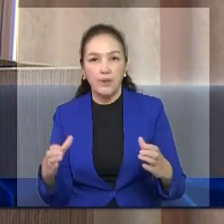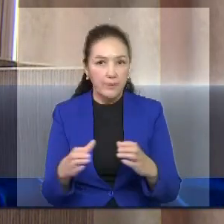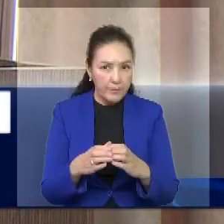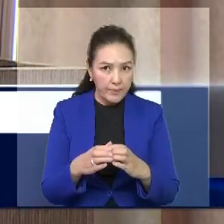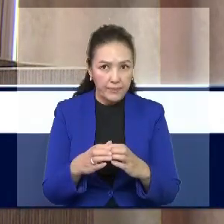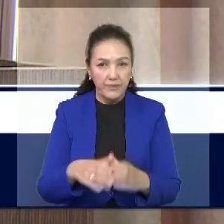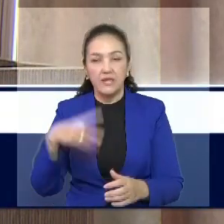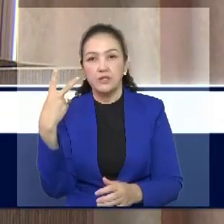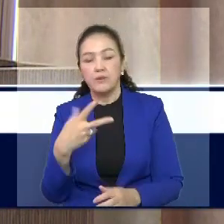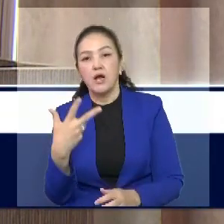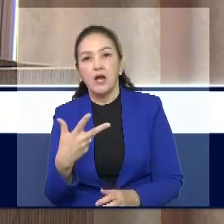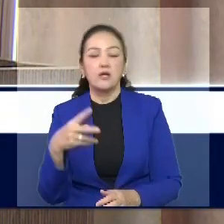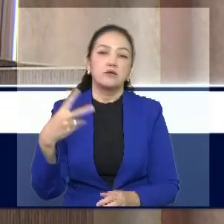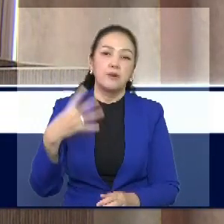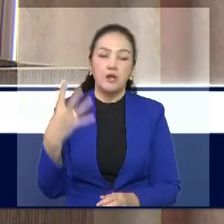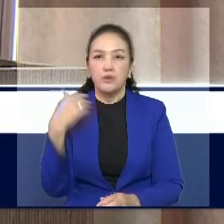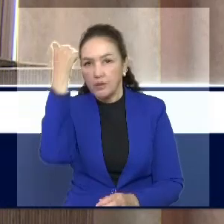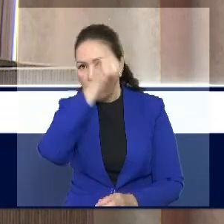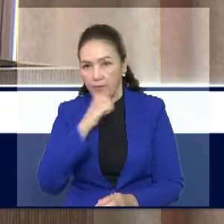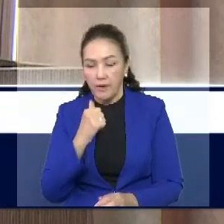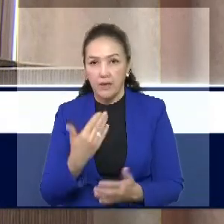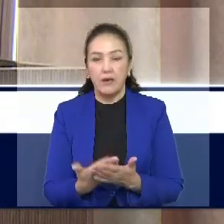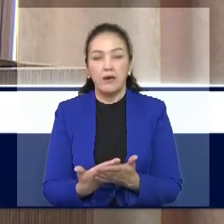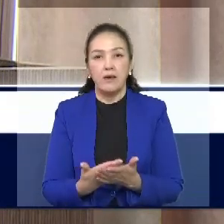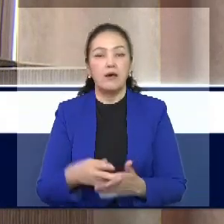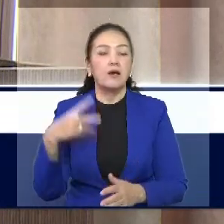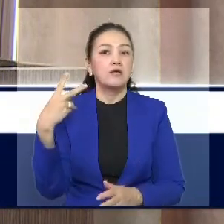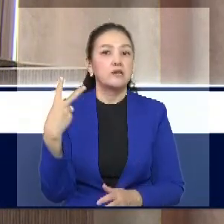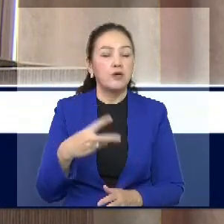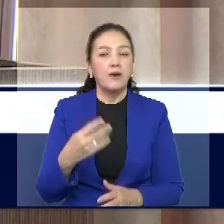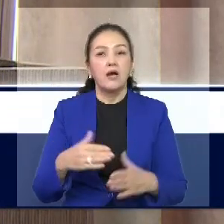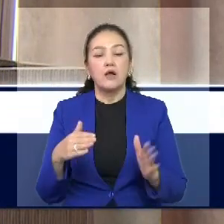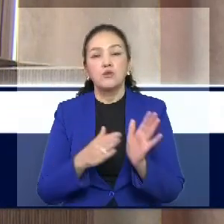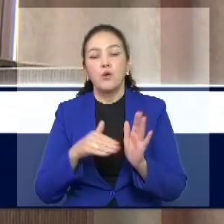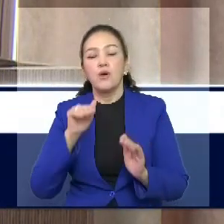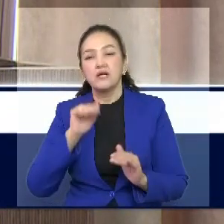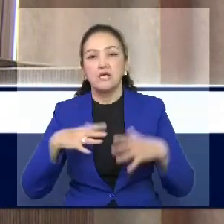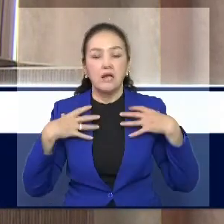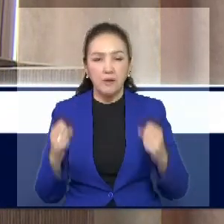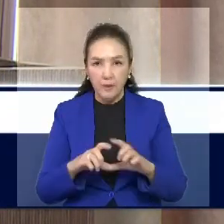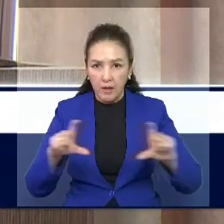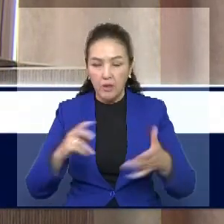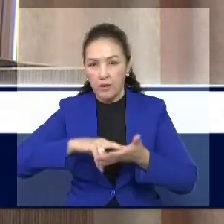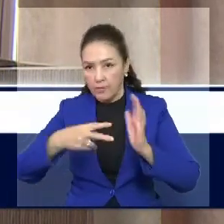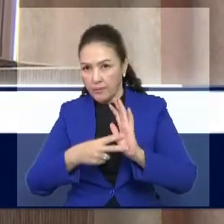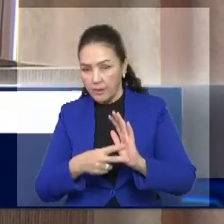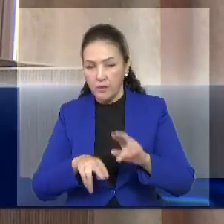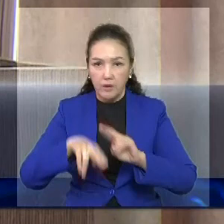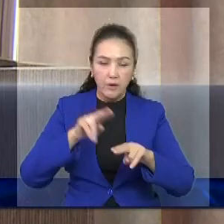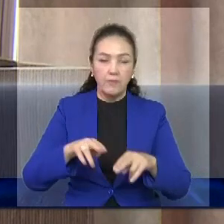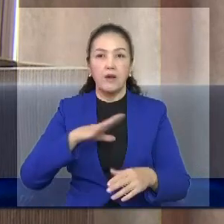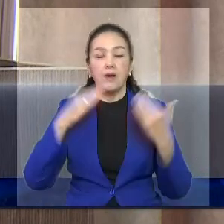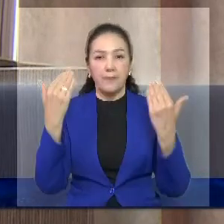шеңберінде 23-24 жылдар аралығында 29 денсаулық сақтау объектісінің құрылысын жоспарланған.